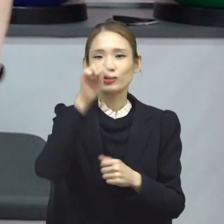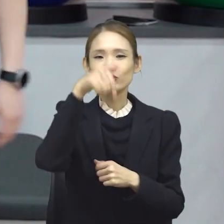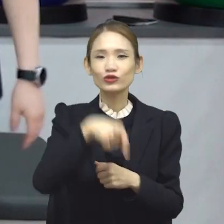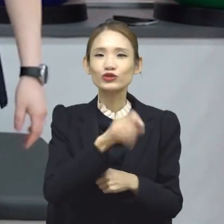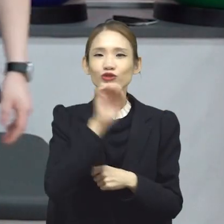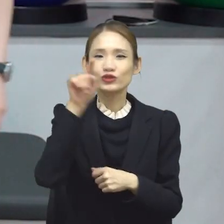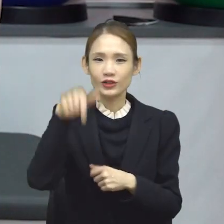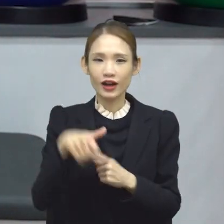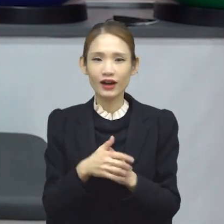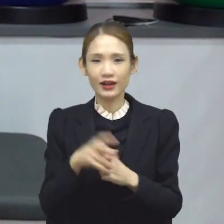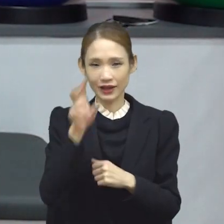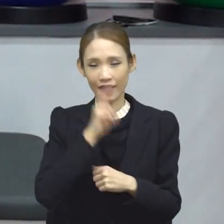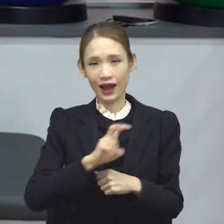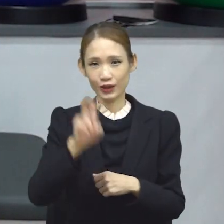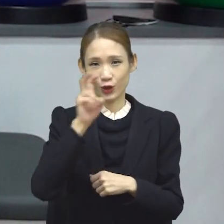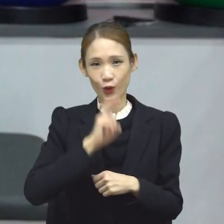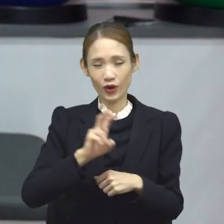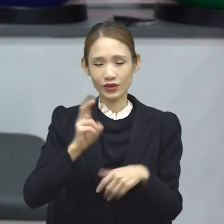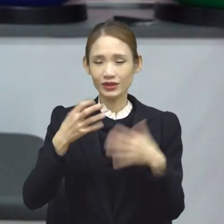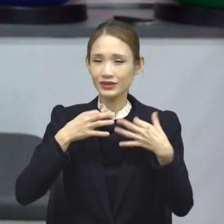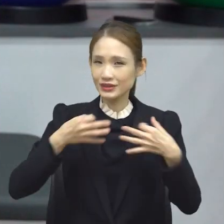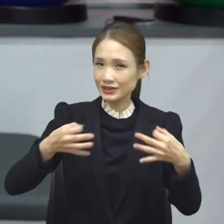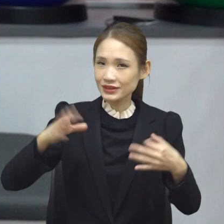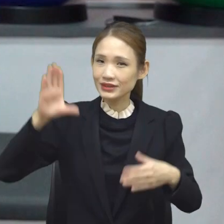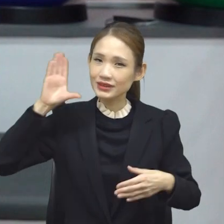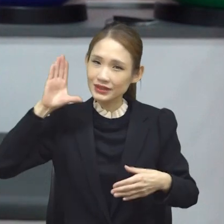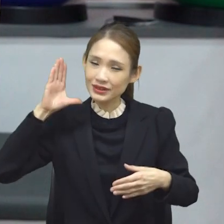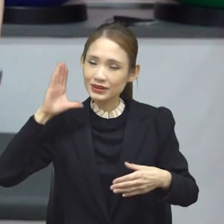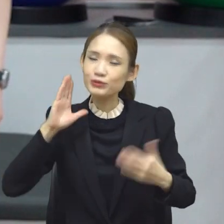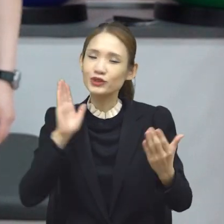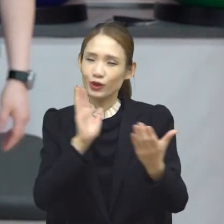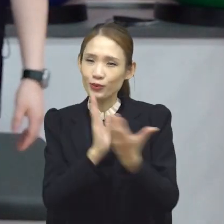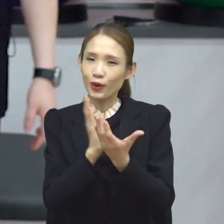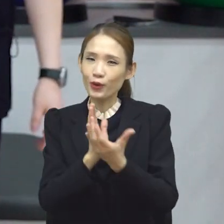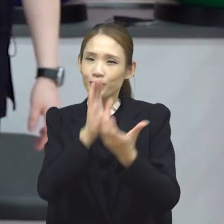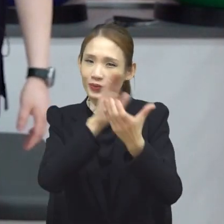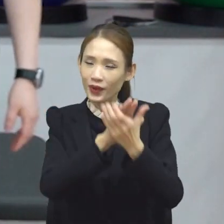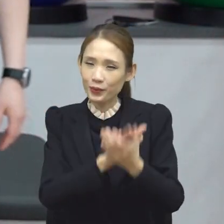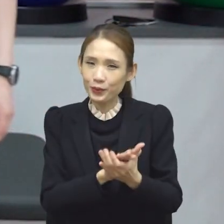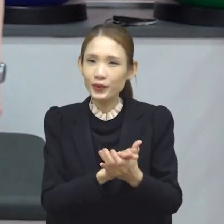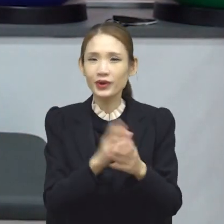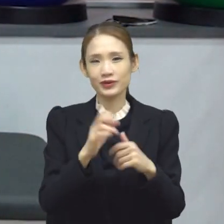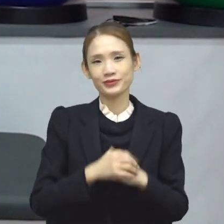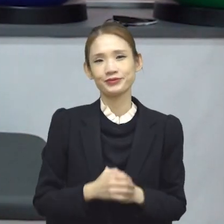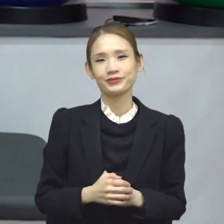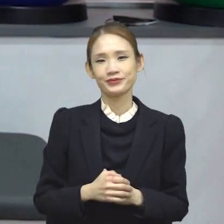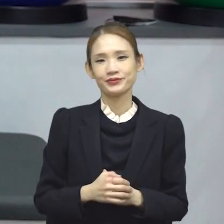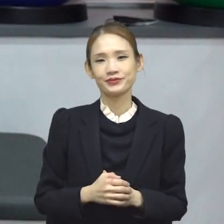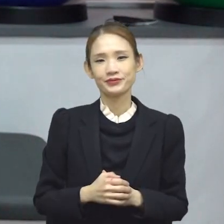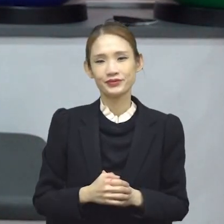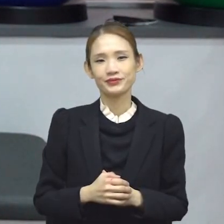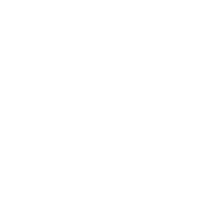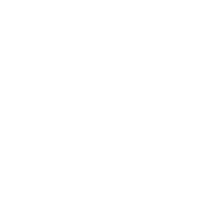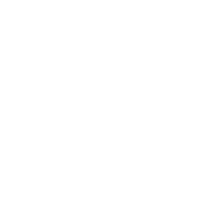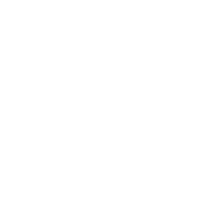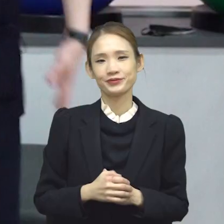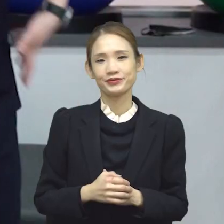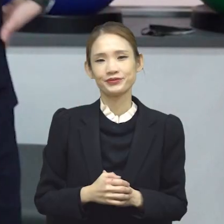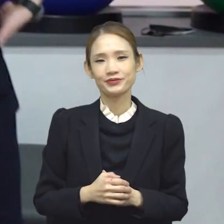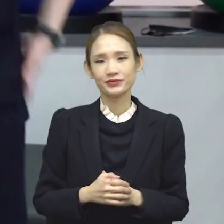있어요? 국악 쪽에 아 국악에 이 체조는 국악을 틀어놓고 하시면 된다. 네네 덩기더 그 맞습니다.